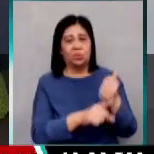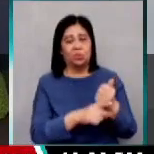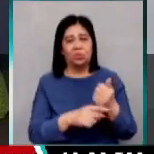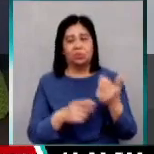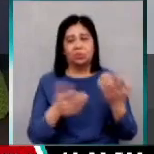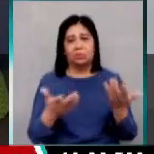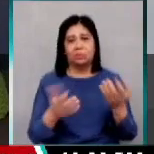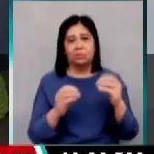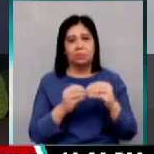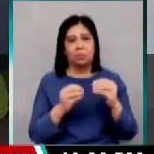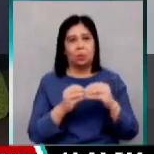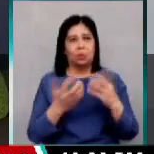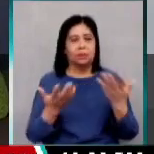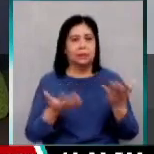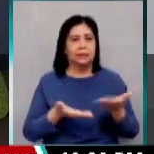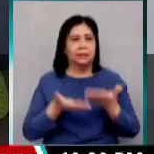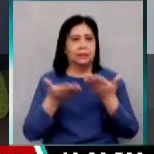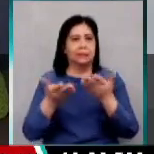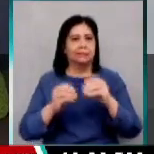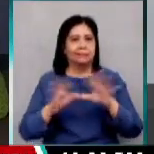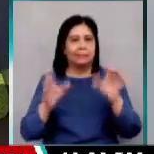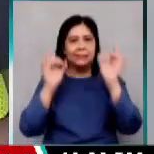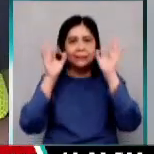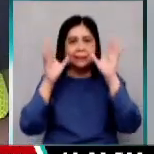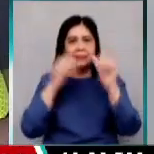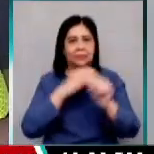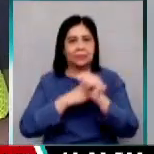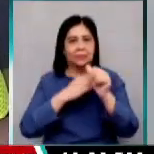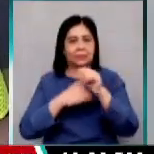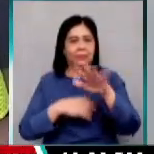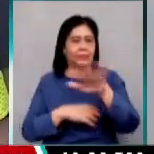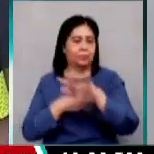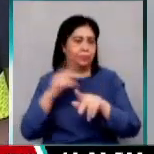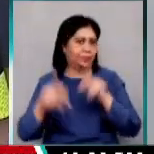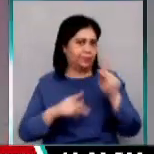magbigay ng danger sa ating mga kababayan.